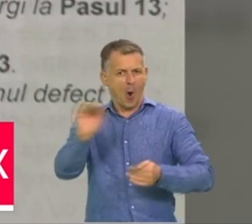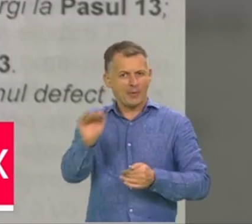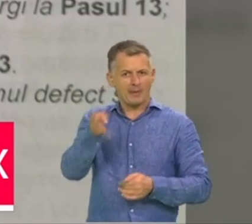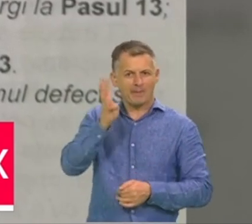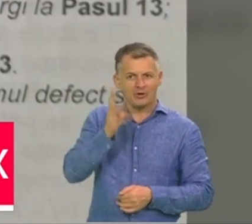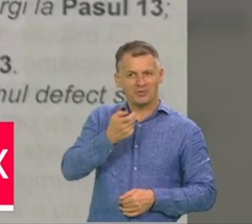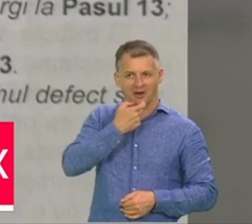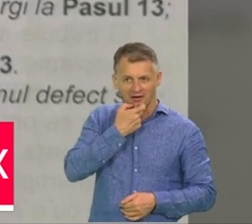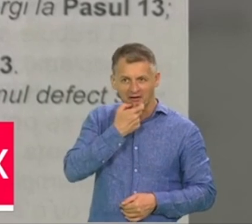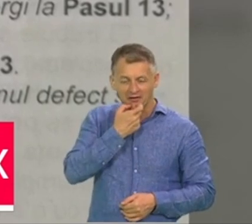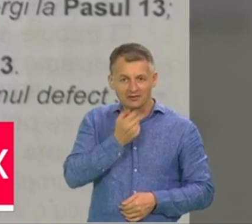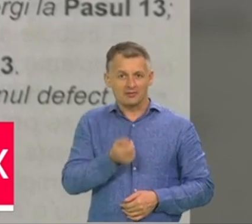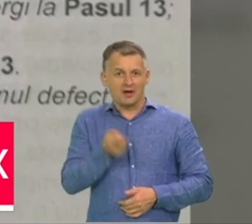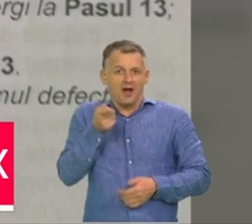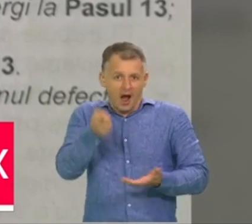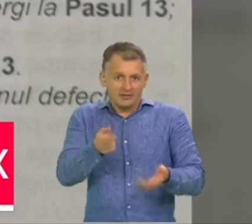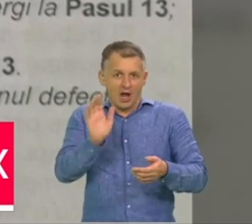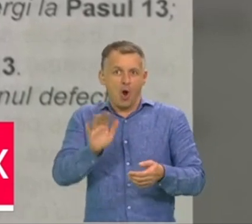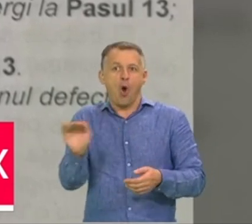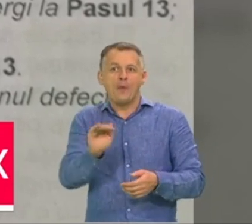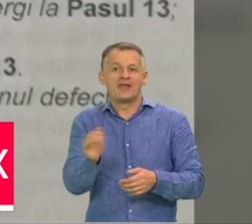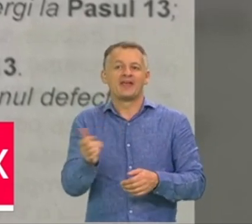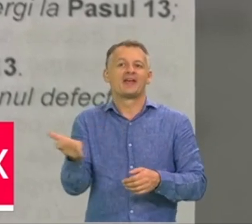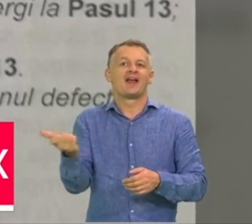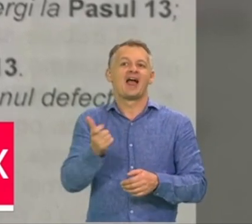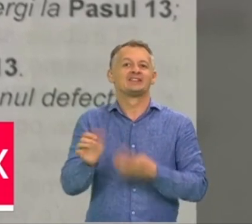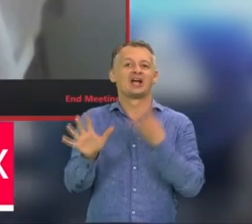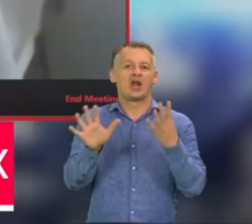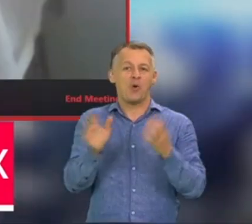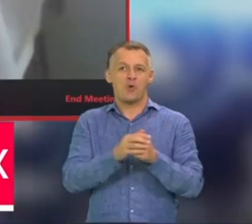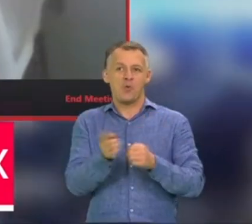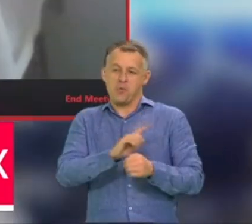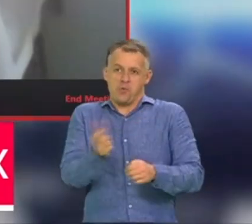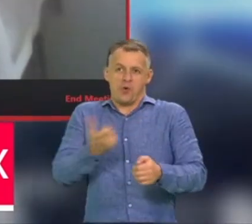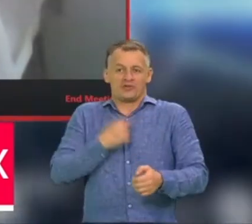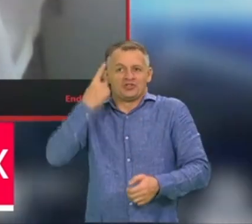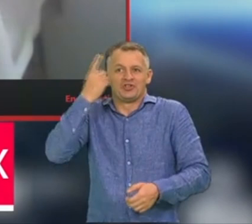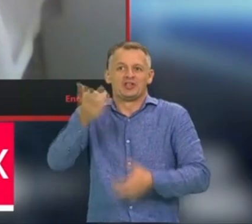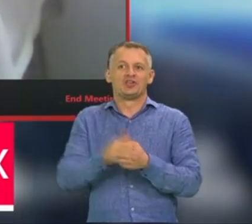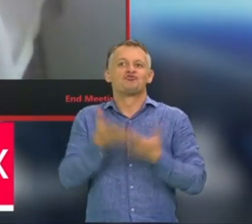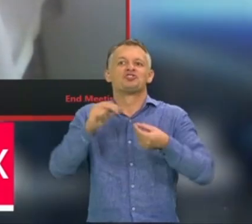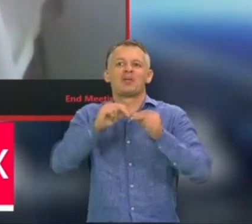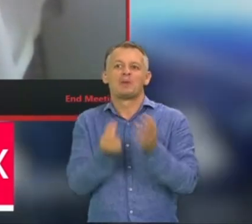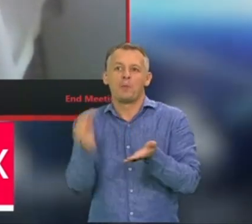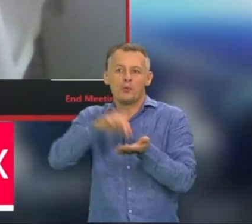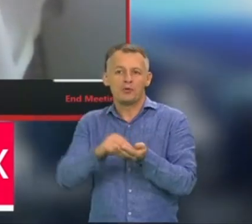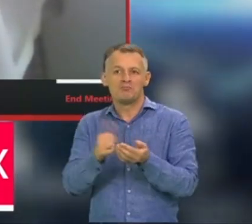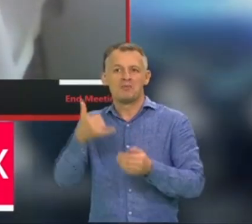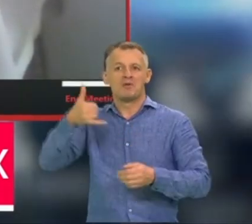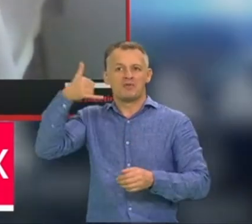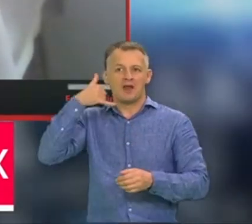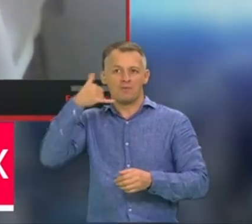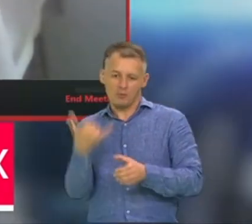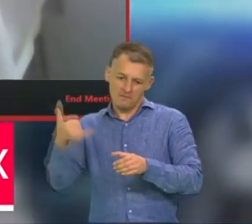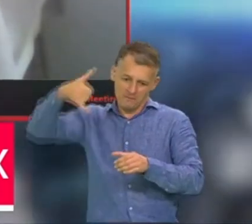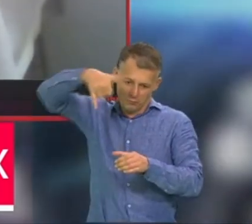ani, atât au copiii de clasa noua, nu poate relaționa. Ce înseamnă să pui microreceptorul în furcă?